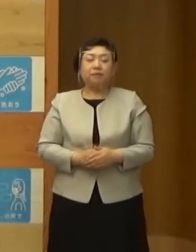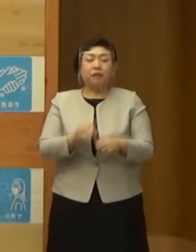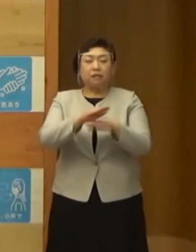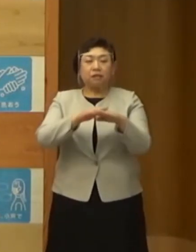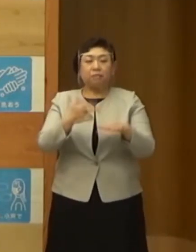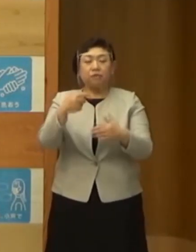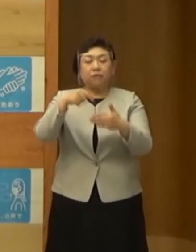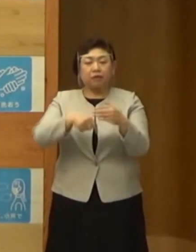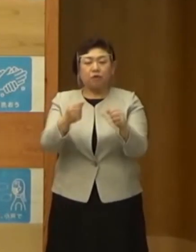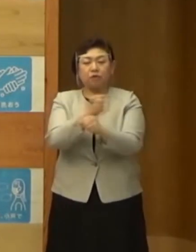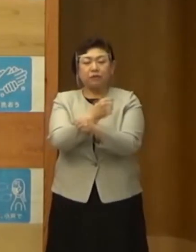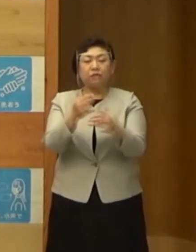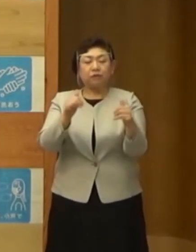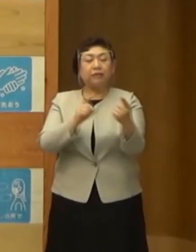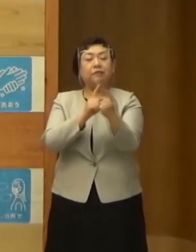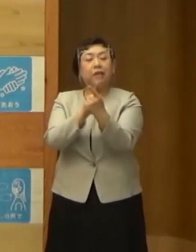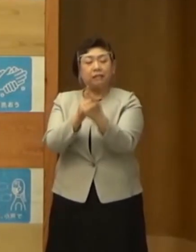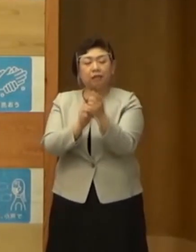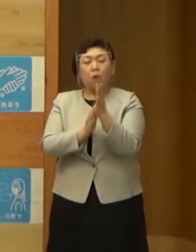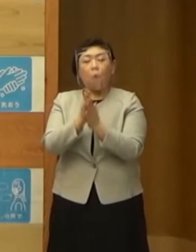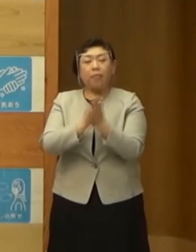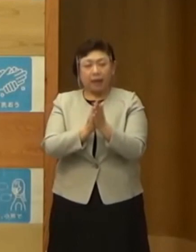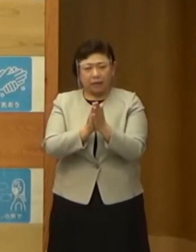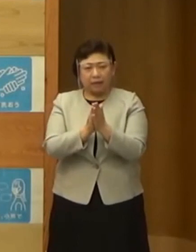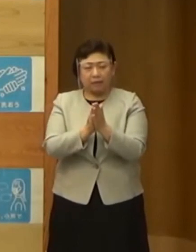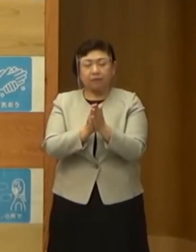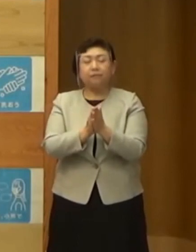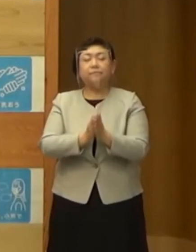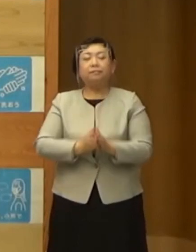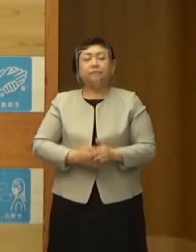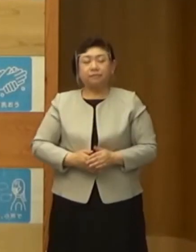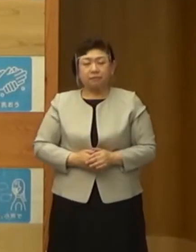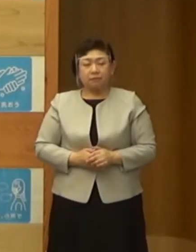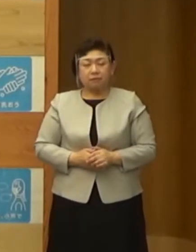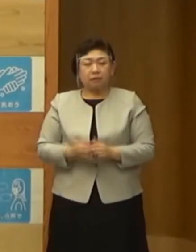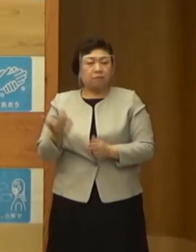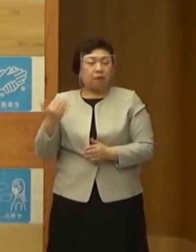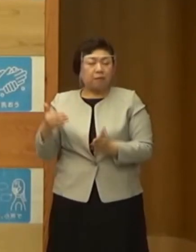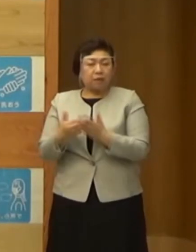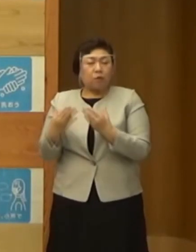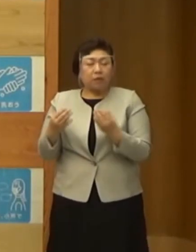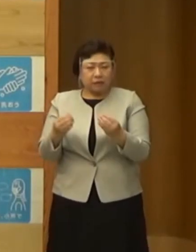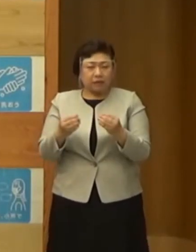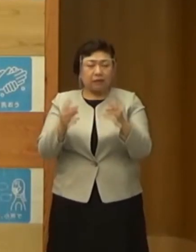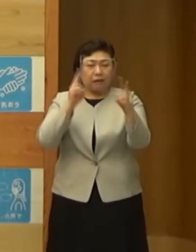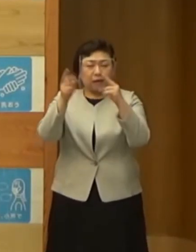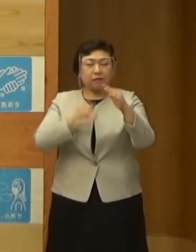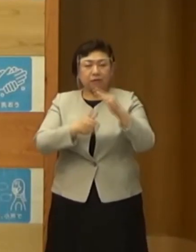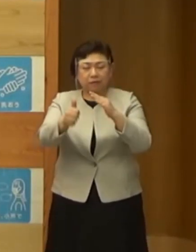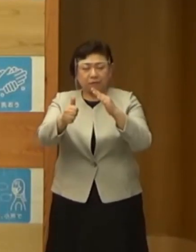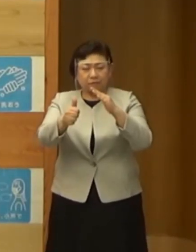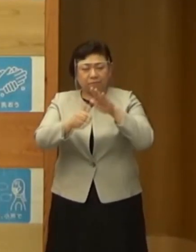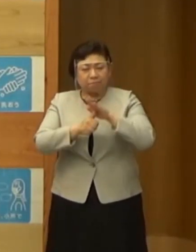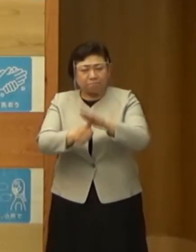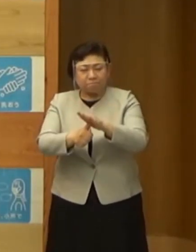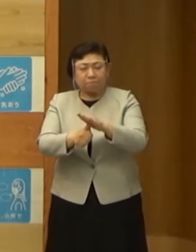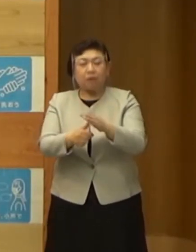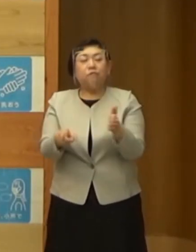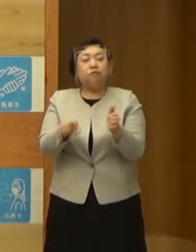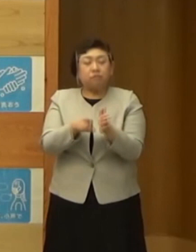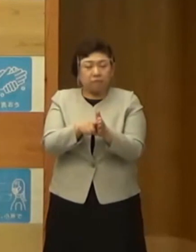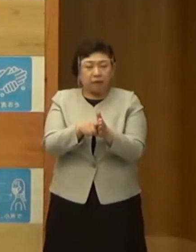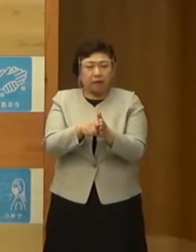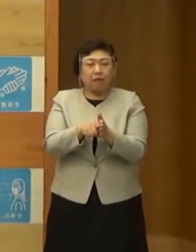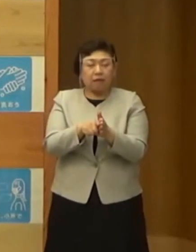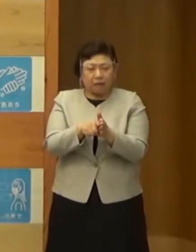市内の事業者の皆様に対するお願いでありますが、引き続き出勤抑制を目指すことを含めテ